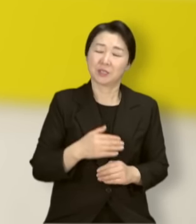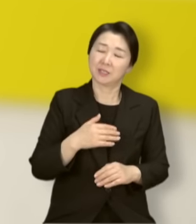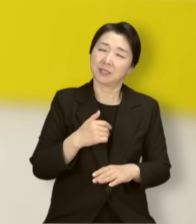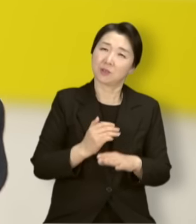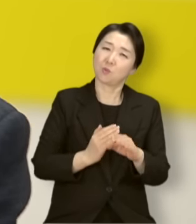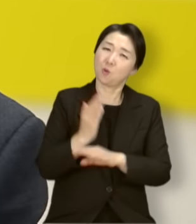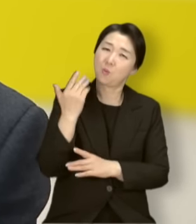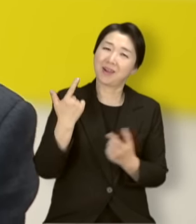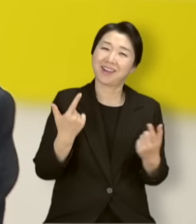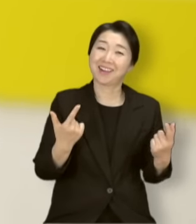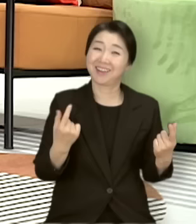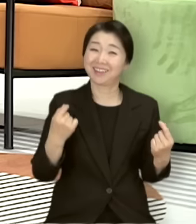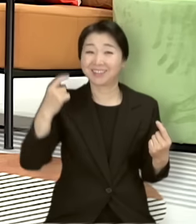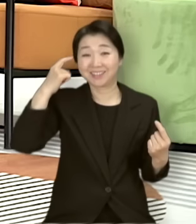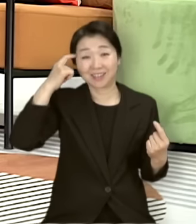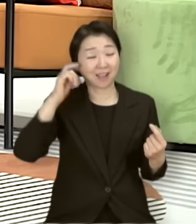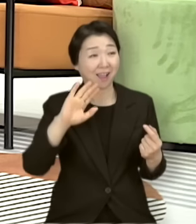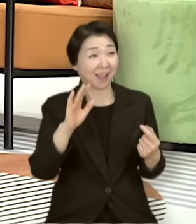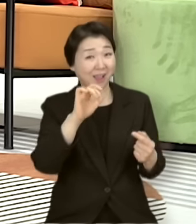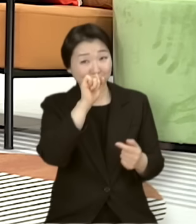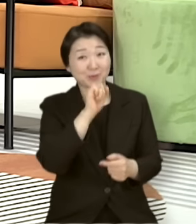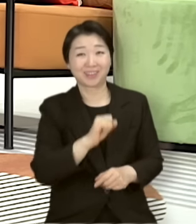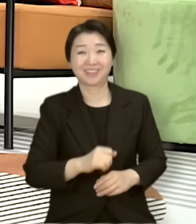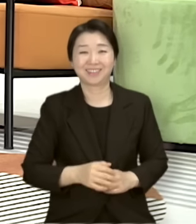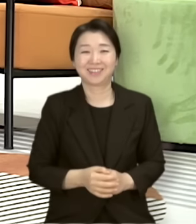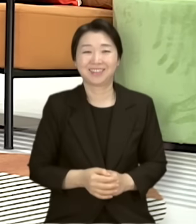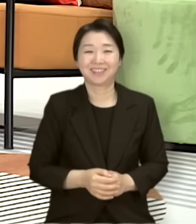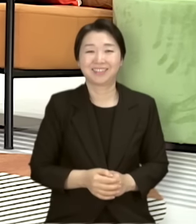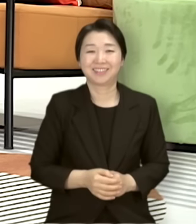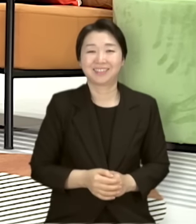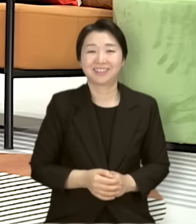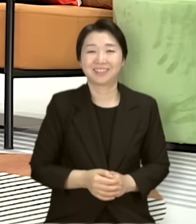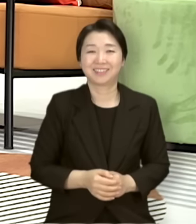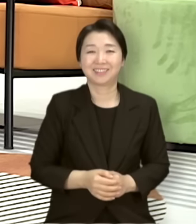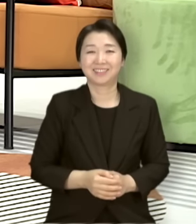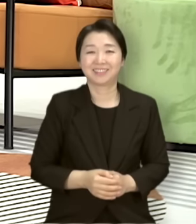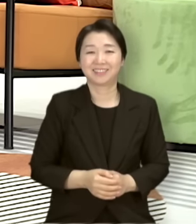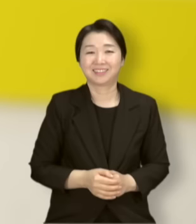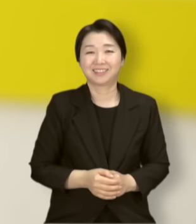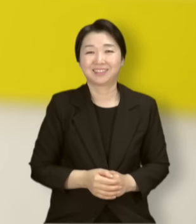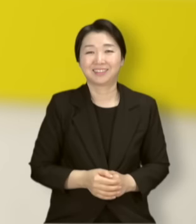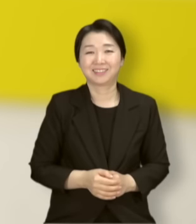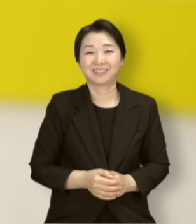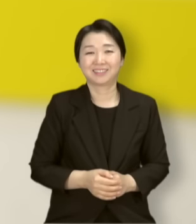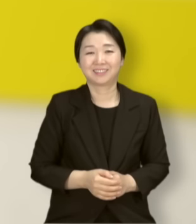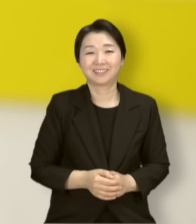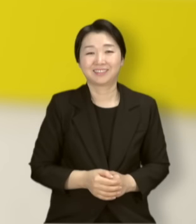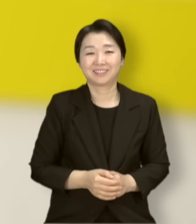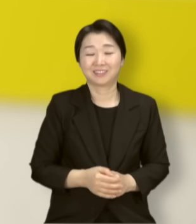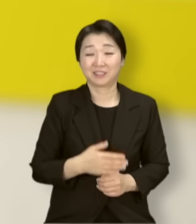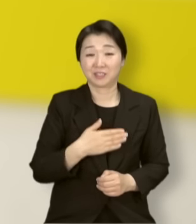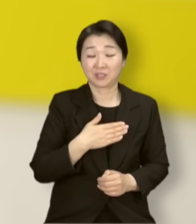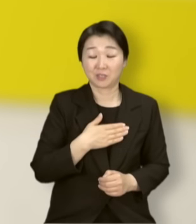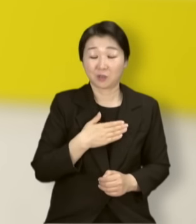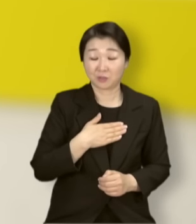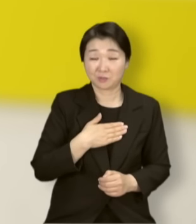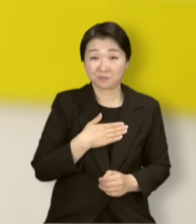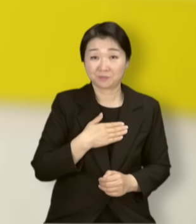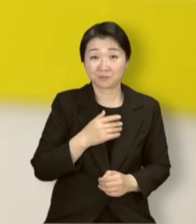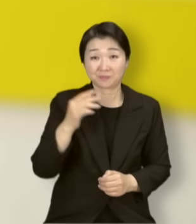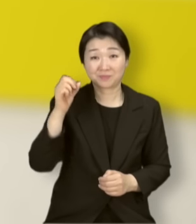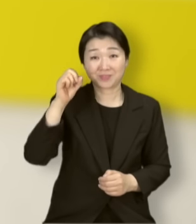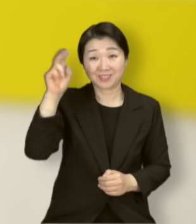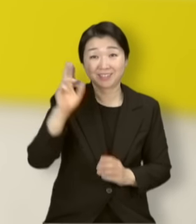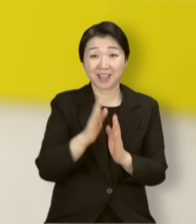너무 오버하지 않았나 싶고요. 너무 좋은 예. 시간이었습니다, 총장님. 저는 저